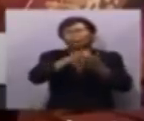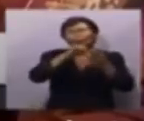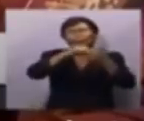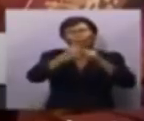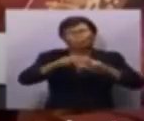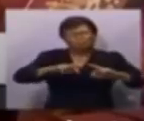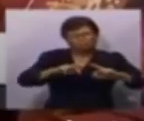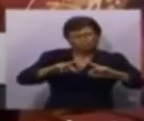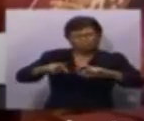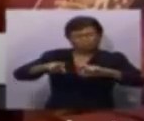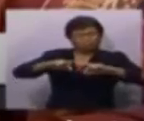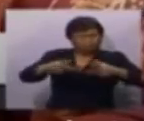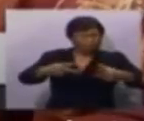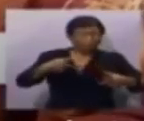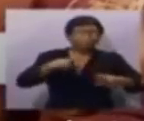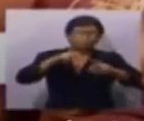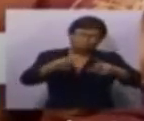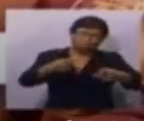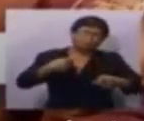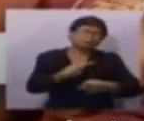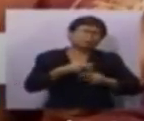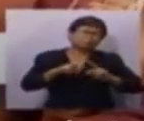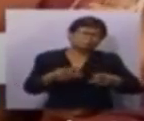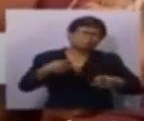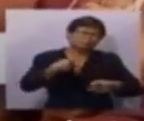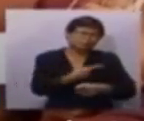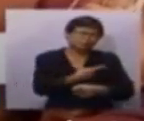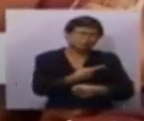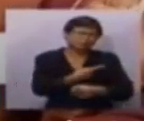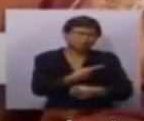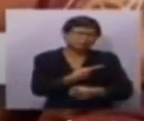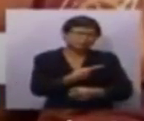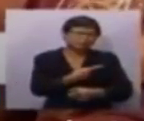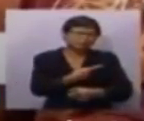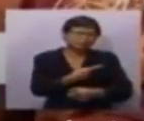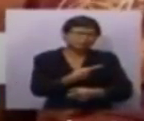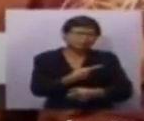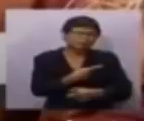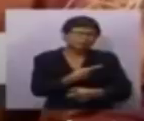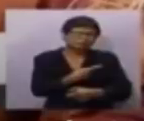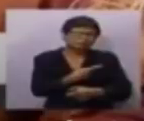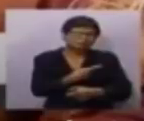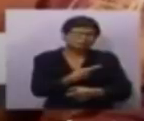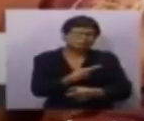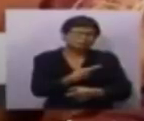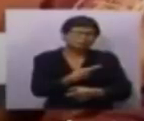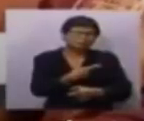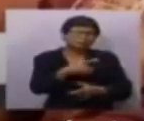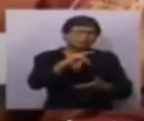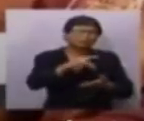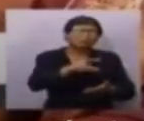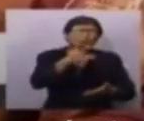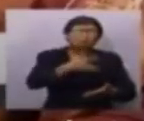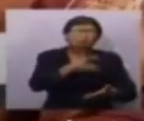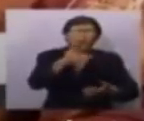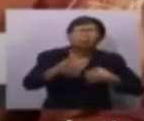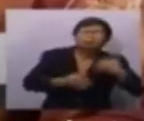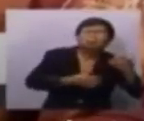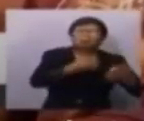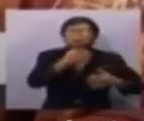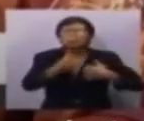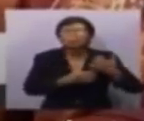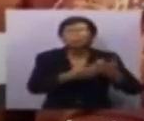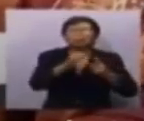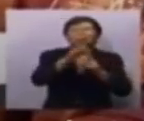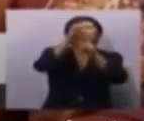ini mengalami apa yang dikenal sebagai era post-truth. Sentimen dan emosi